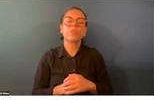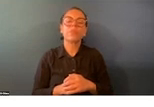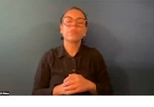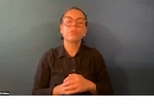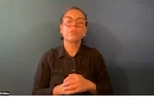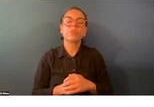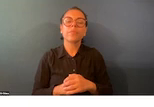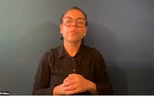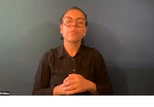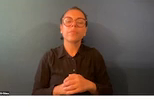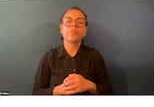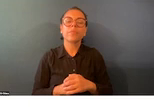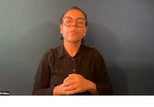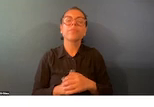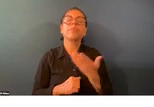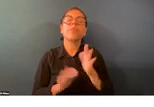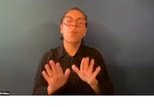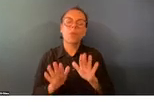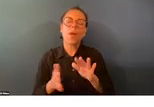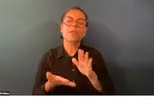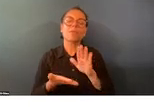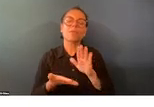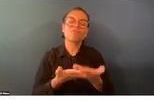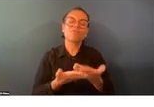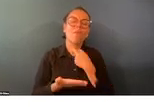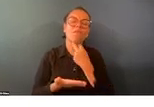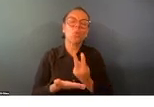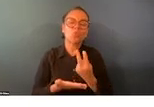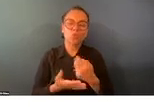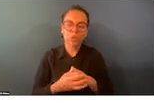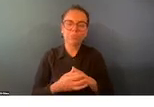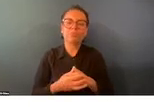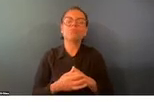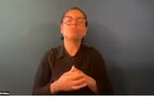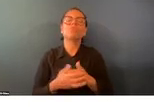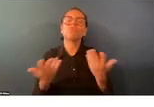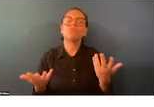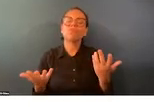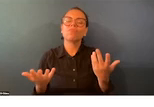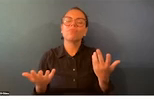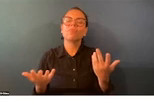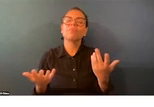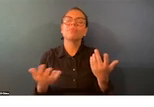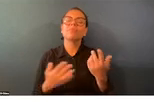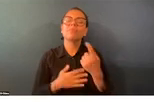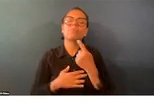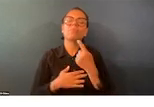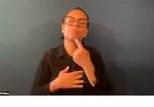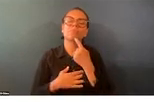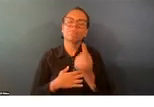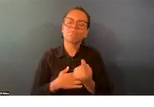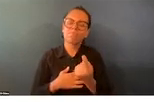И также наша служба, как я уже говорила, что мы очень занимаемся другими вопросами,